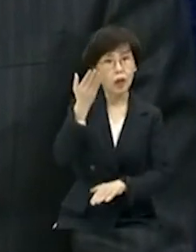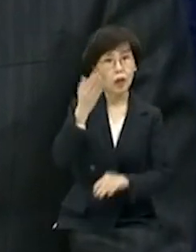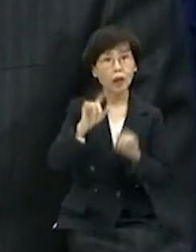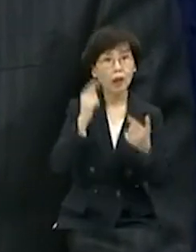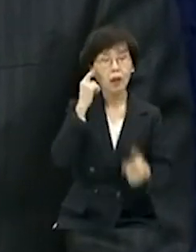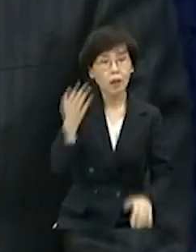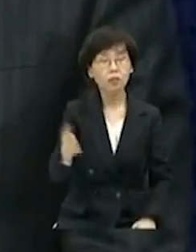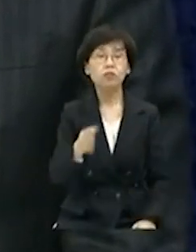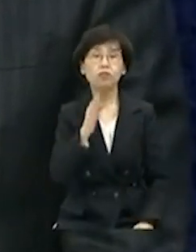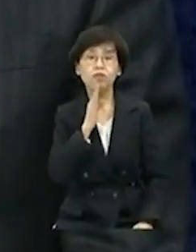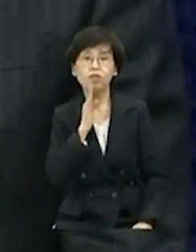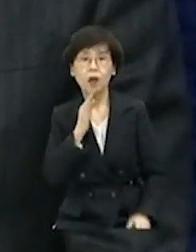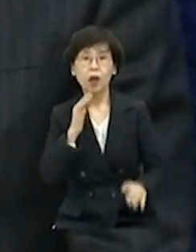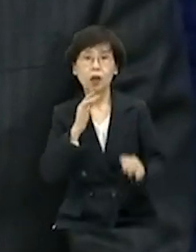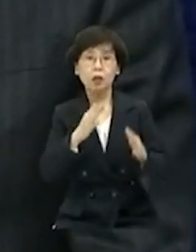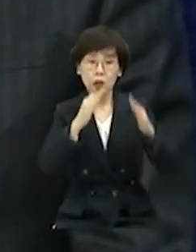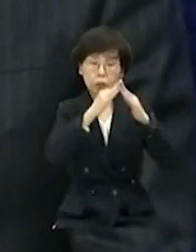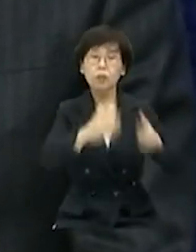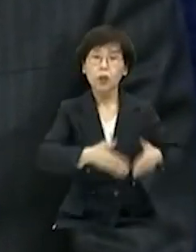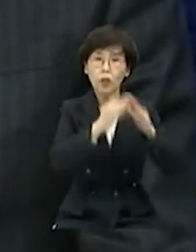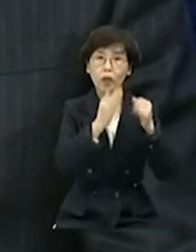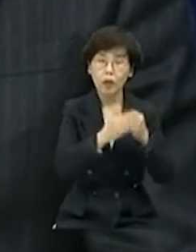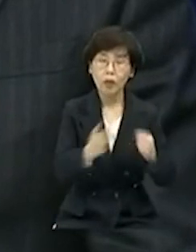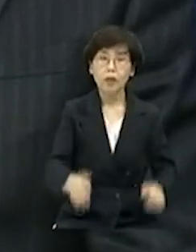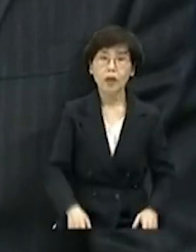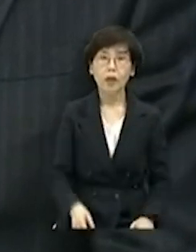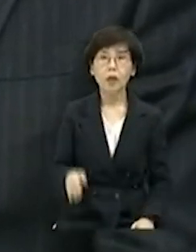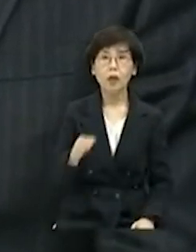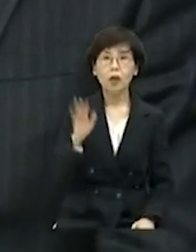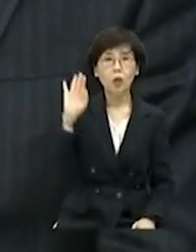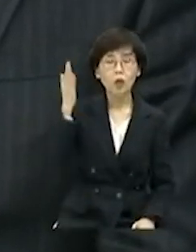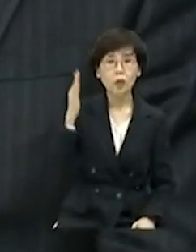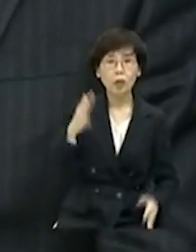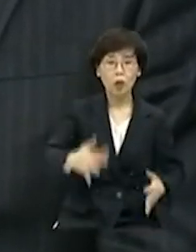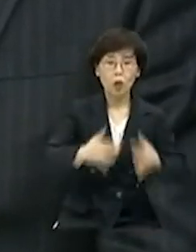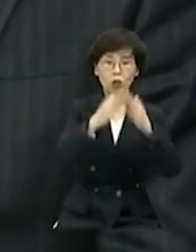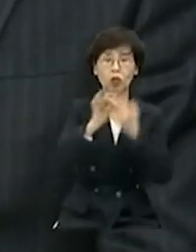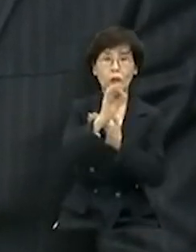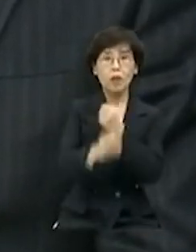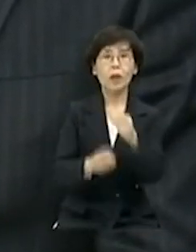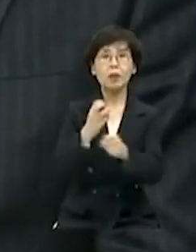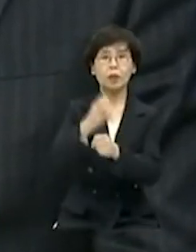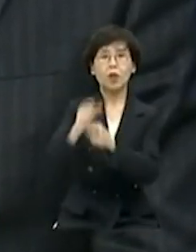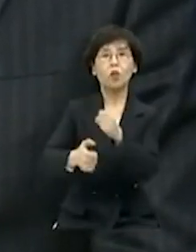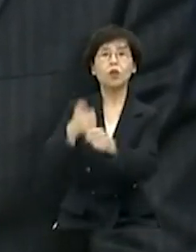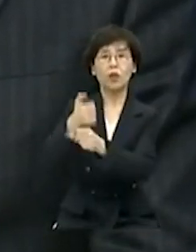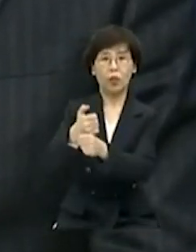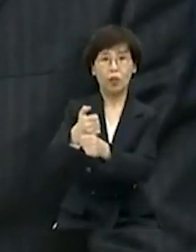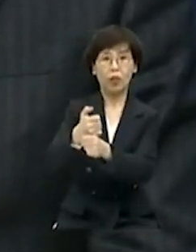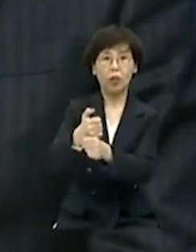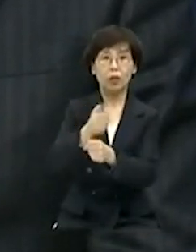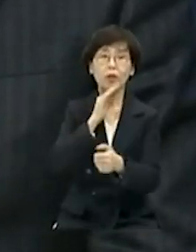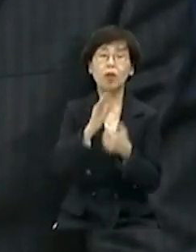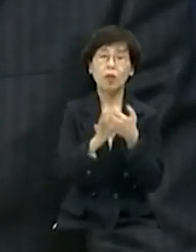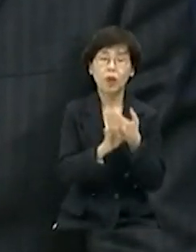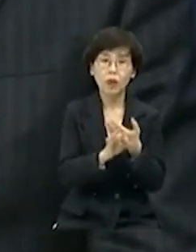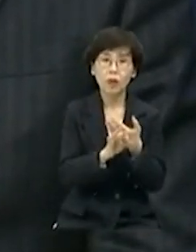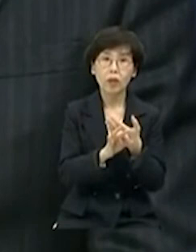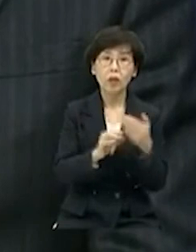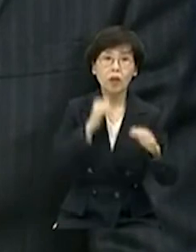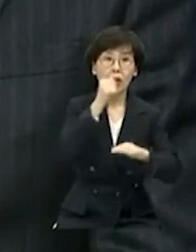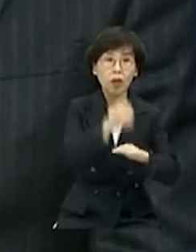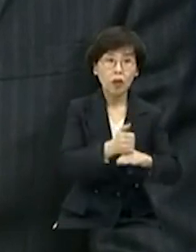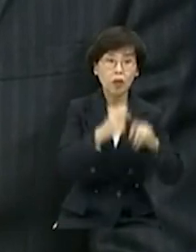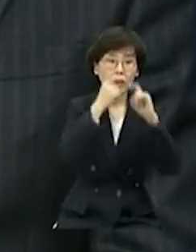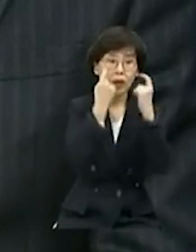설정하시지 않겠습니까? 그래야 한번 되겠죠. 집을 지었는데요. 그래야 되겠죠. 사실은 요새는 건축하면 30년, 50년으로 잡죠. 그렇다면